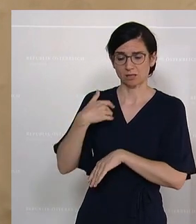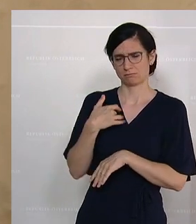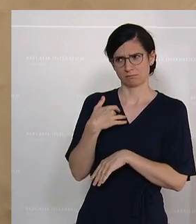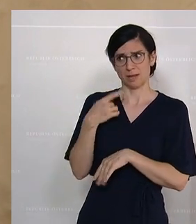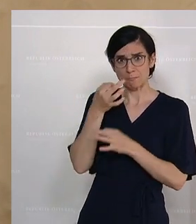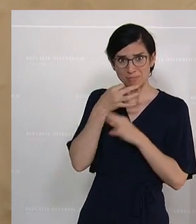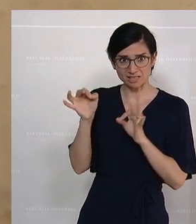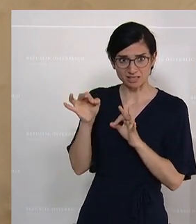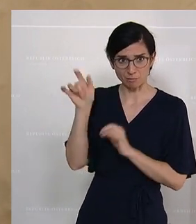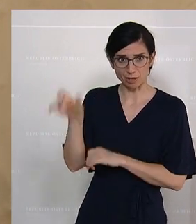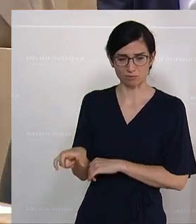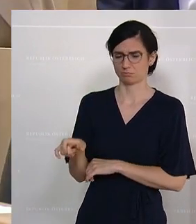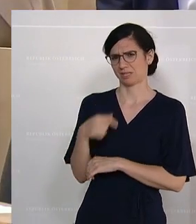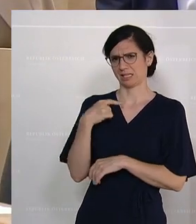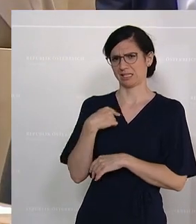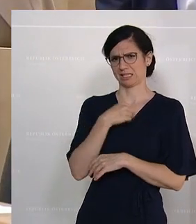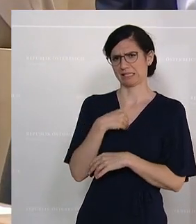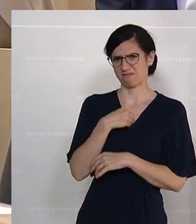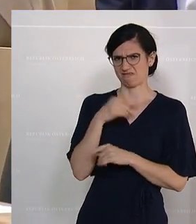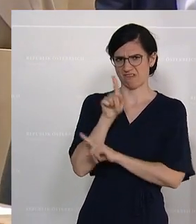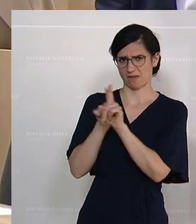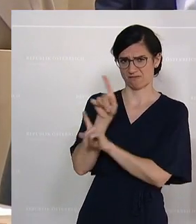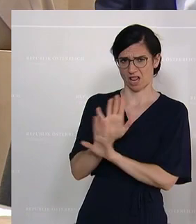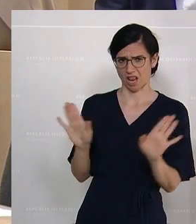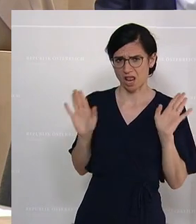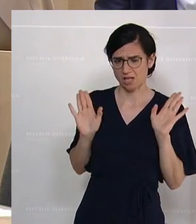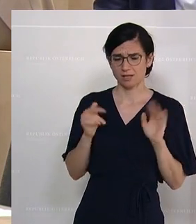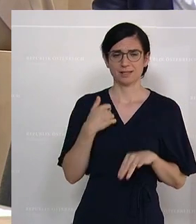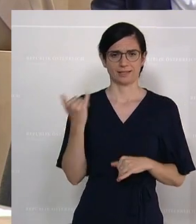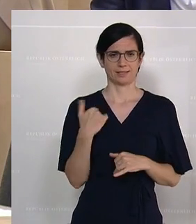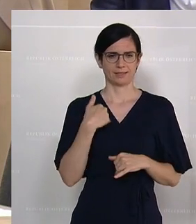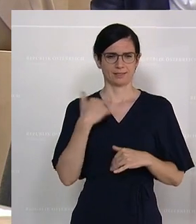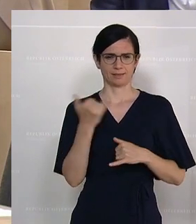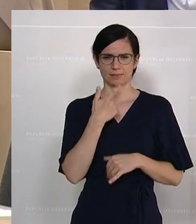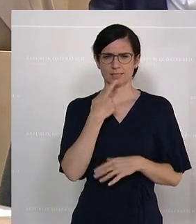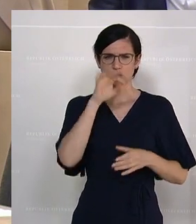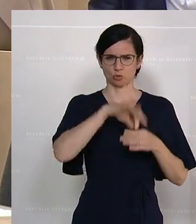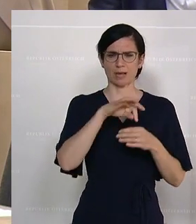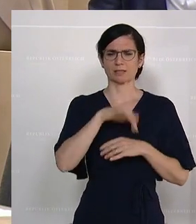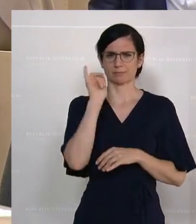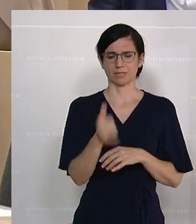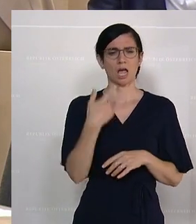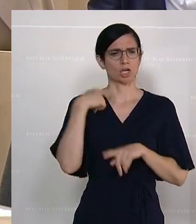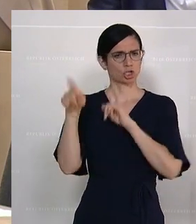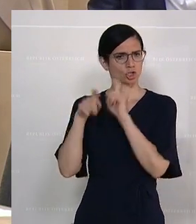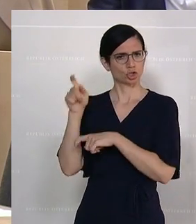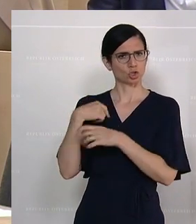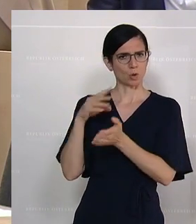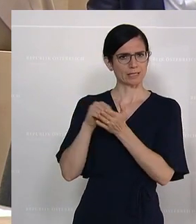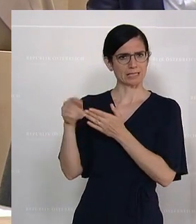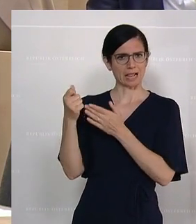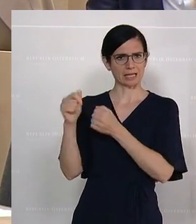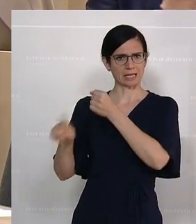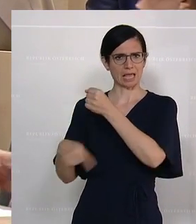es persönlich verzweifeln ich bin also noch einmal jetzt immer gesagt man muss sparsam sein man muss mit dem geld der steuerzahler ordentlich umgehen frau